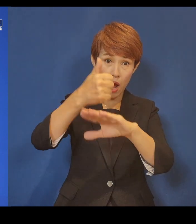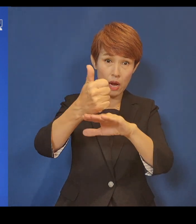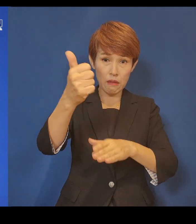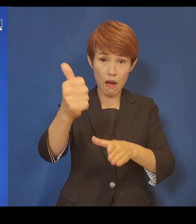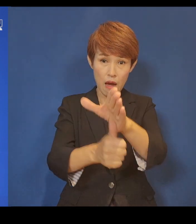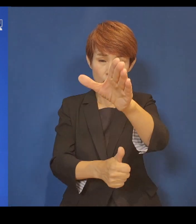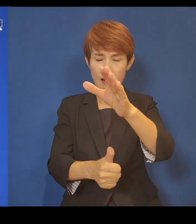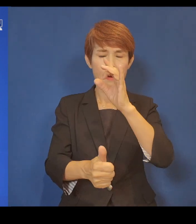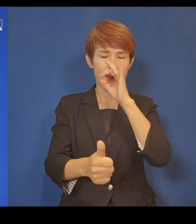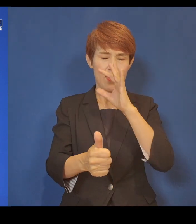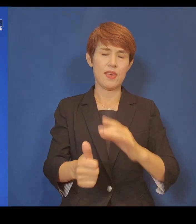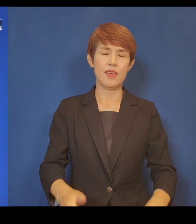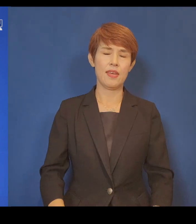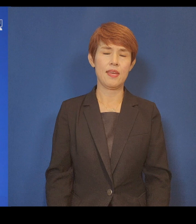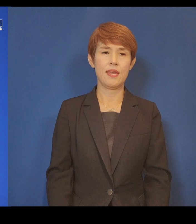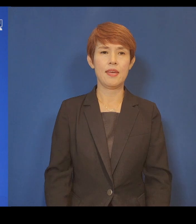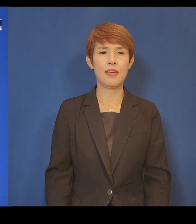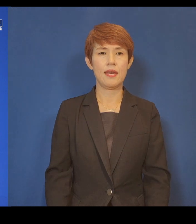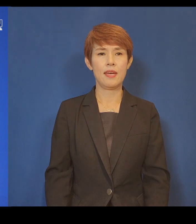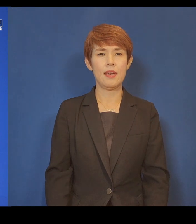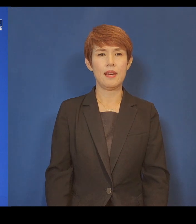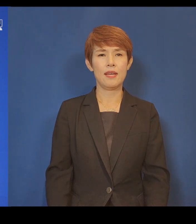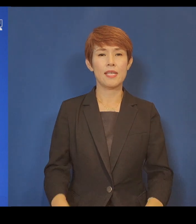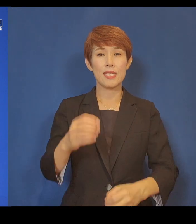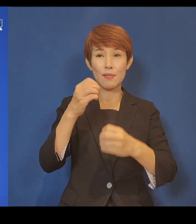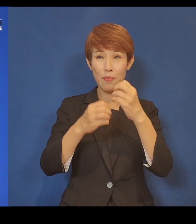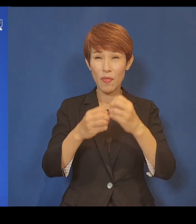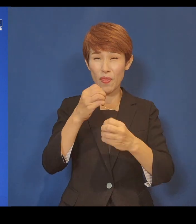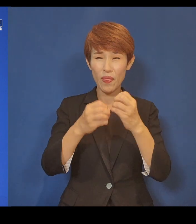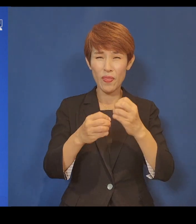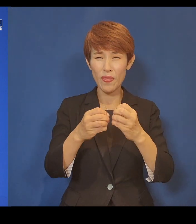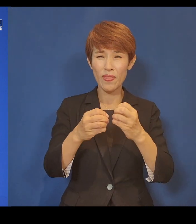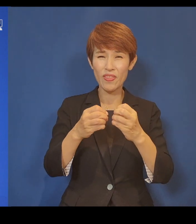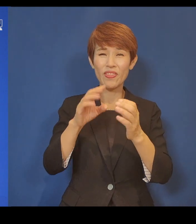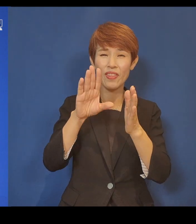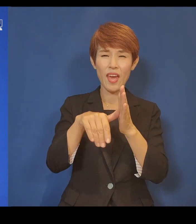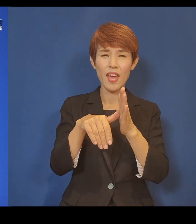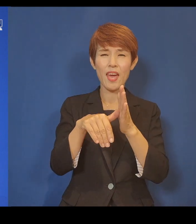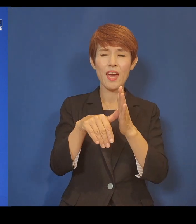겉으로는 고상한 말 다 했는데요. 시편 보면요, 죽여버리라고 하나님 앞에 기도합니다.